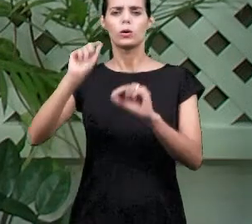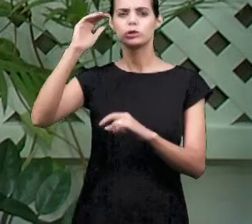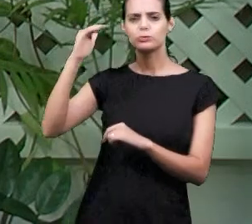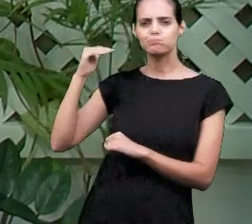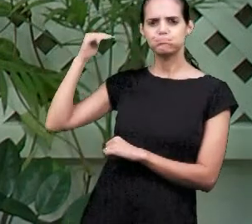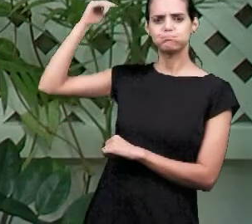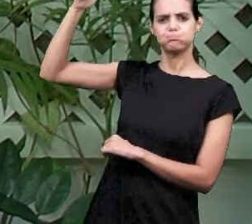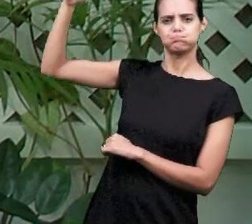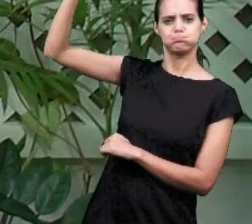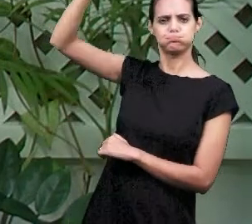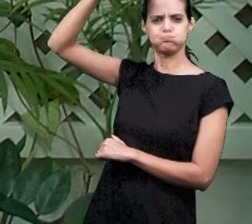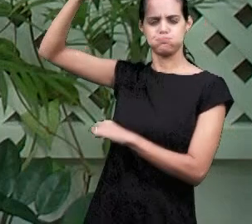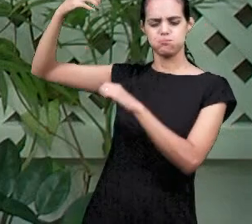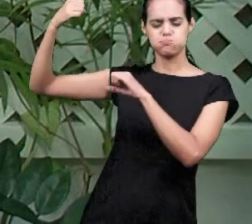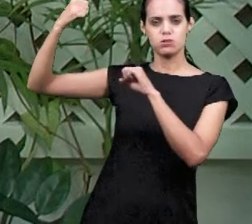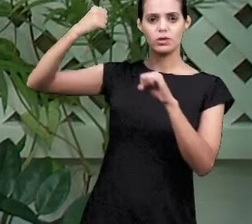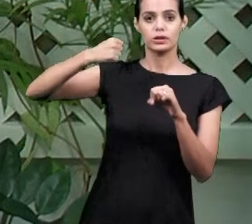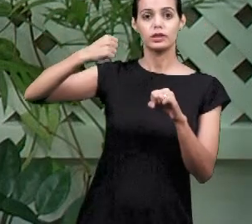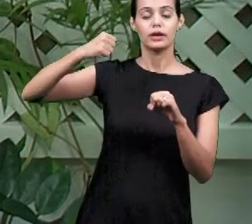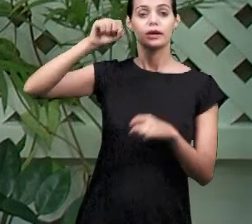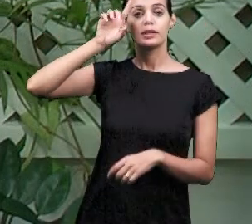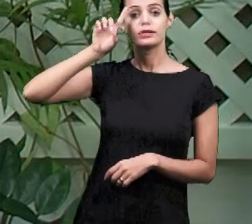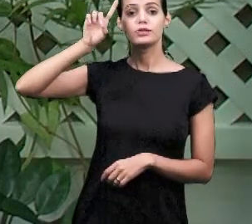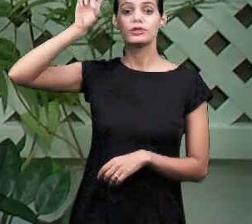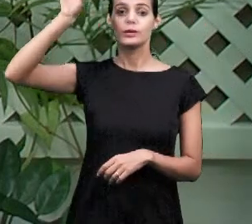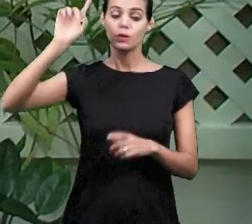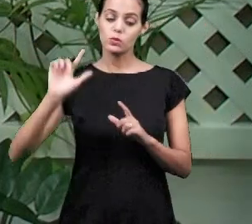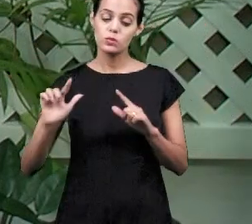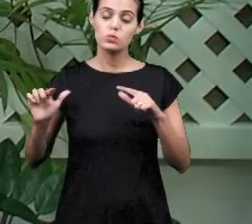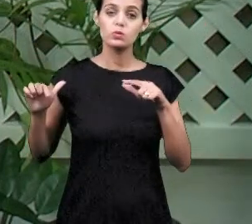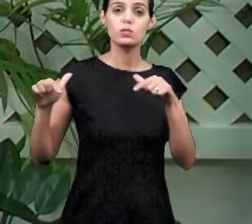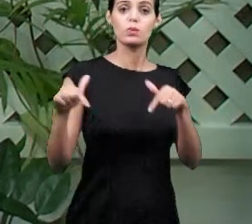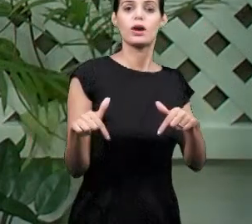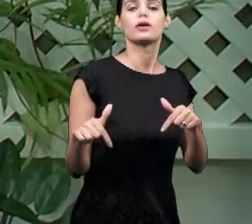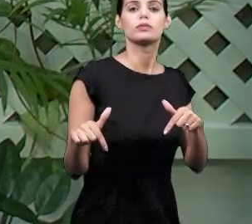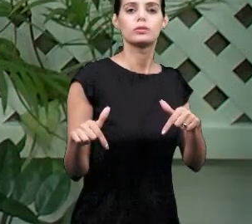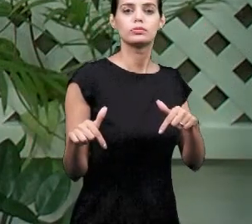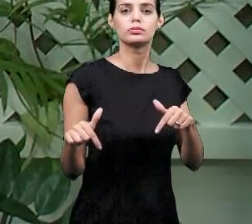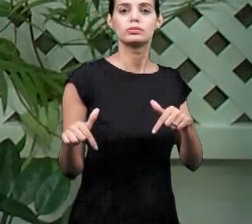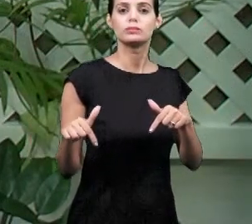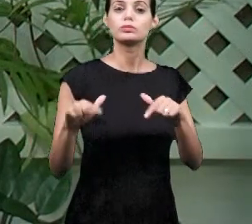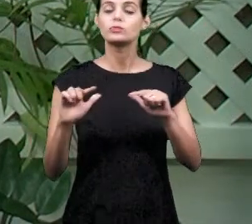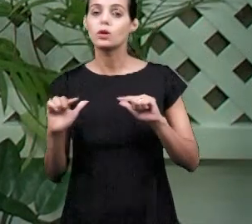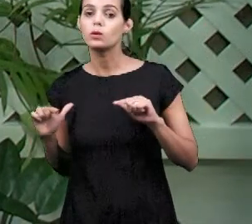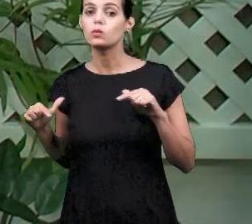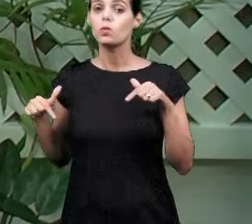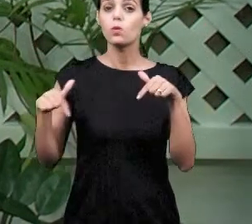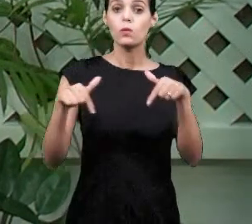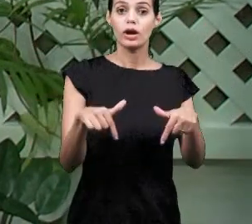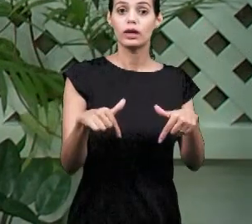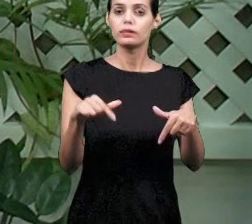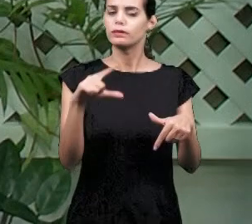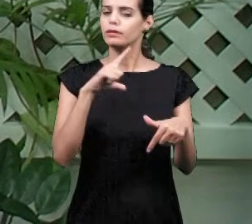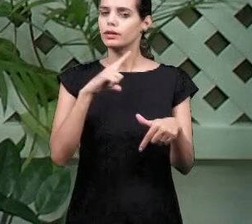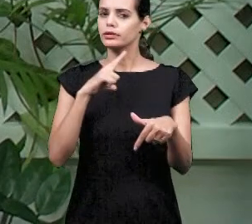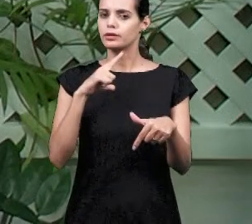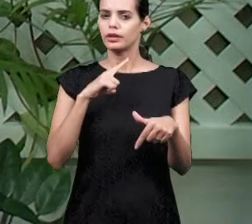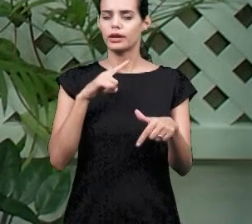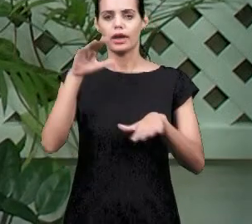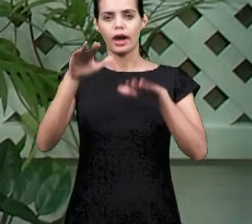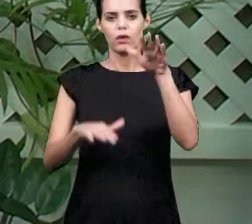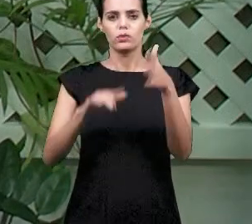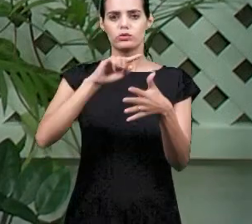des flèches qui pointent vers le bas, vous avez au milieu la souveraineté de Dieu. C'est l'acte de